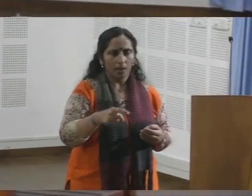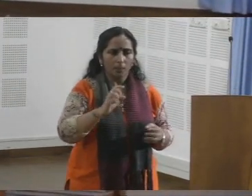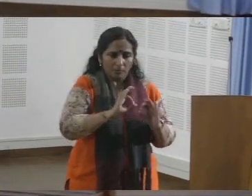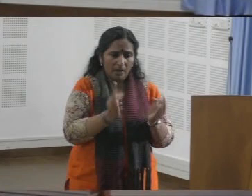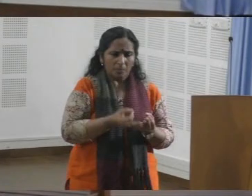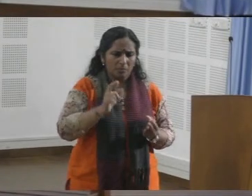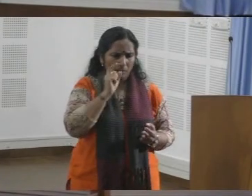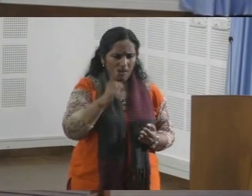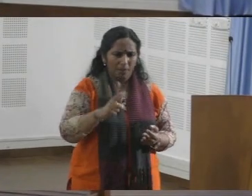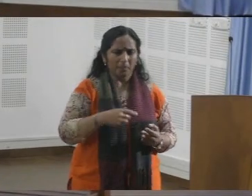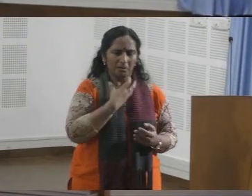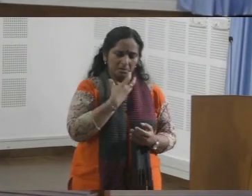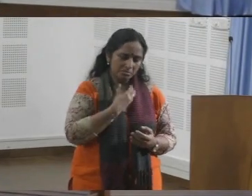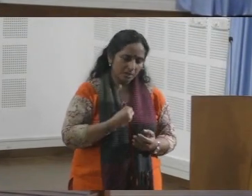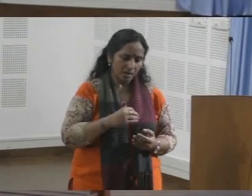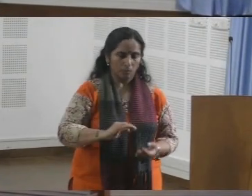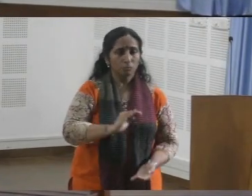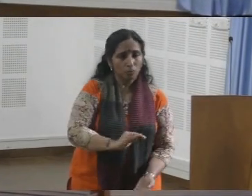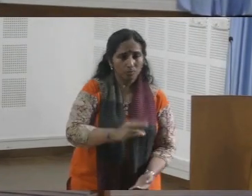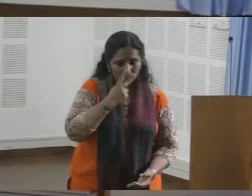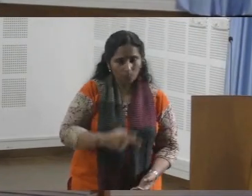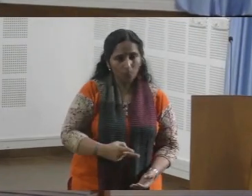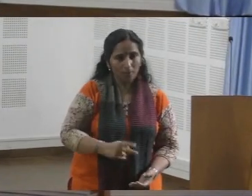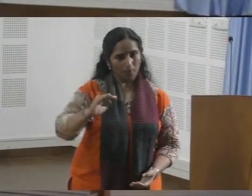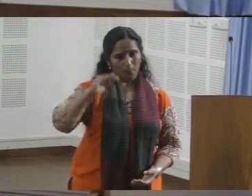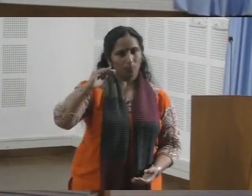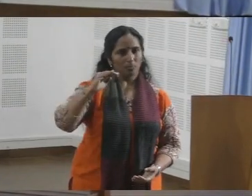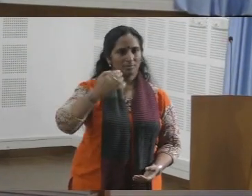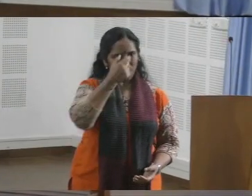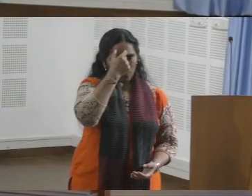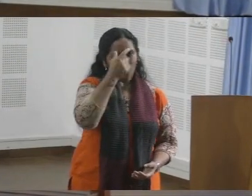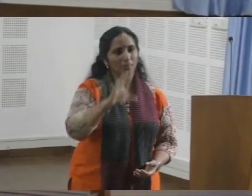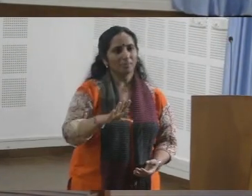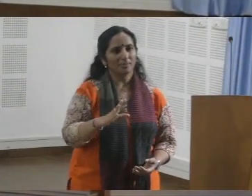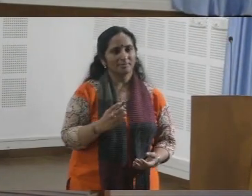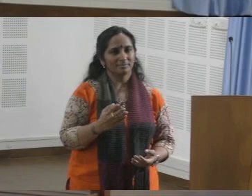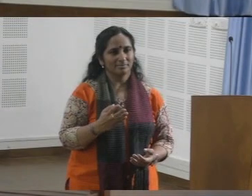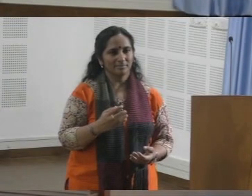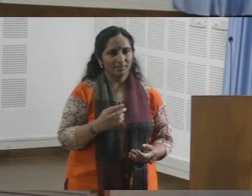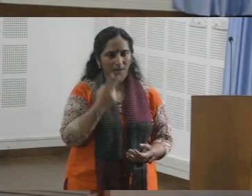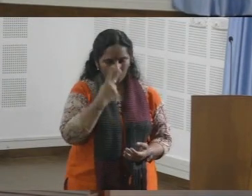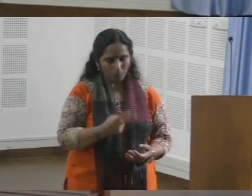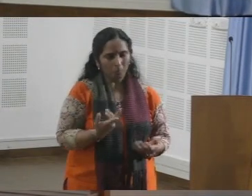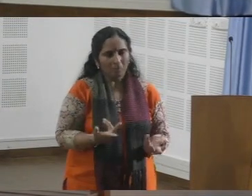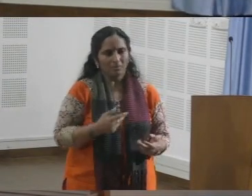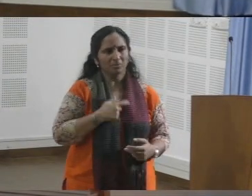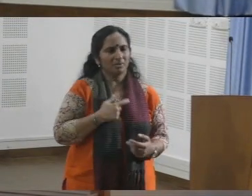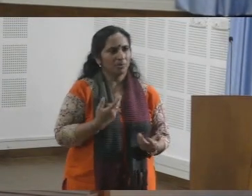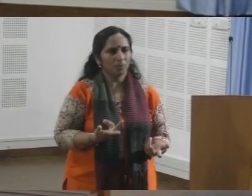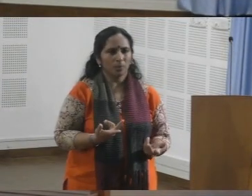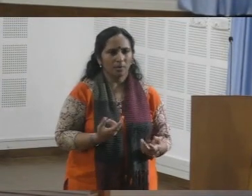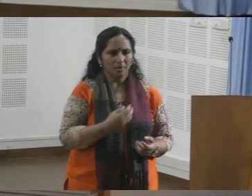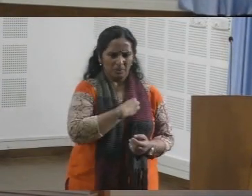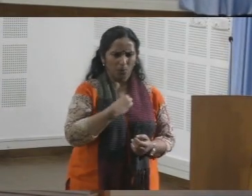ഫുൾ ഡിപ്രസ്ഡ് ആണ്. അപ്പോൾ അവനും ആ കുട്ടികളും അതെല്ലാം ശ്രദ്ധിക്കുന്നുണ്ട്. അപ്പോൾ അവനും ഓരോ അസുഖങ്ങൾ വരിക, ഡോക്ടേഴ്സിന്